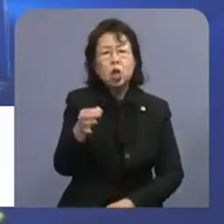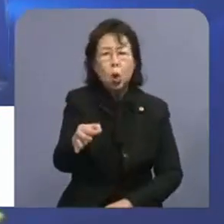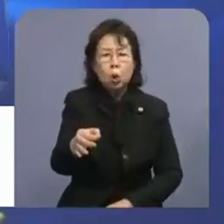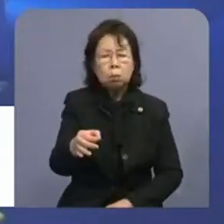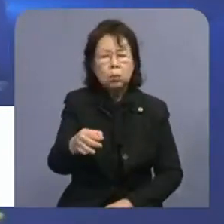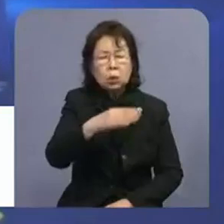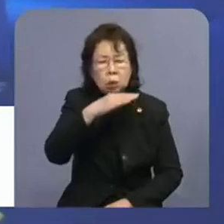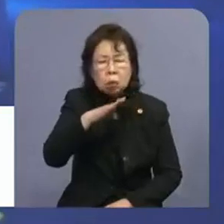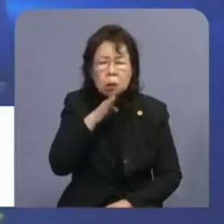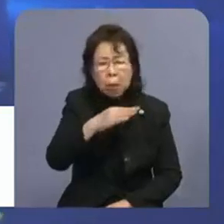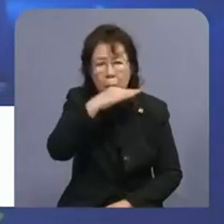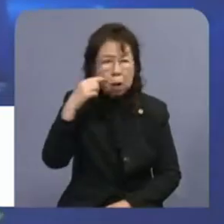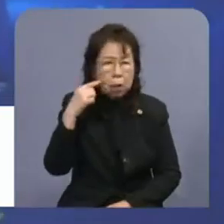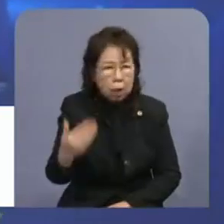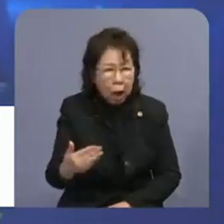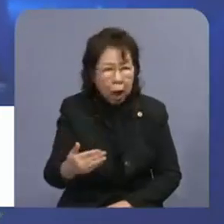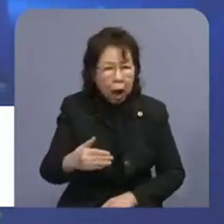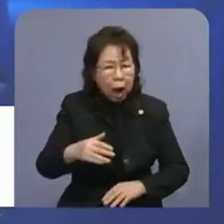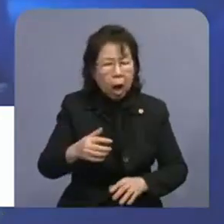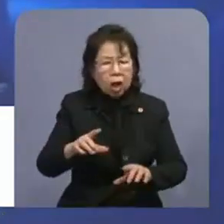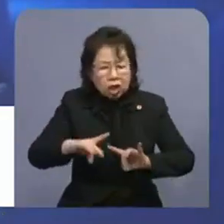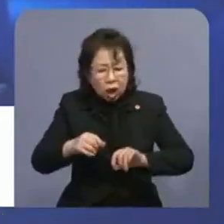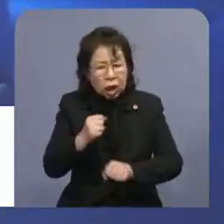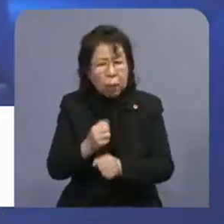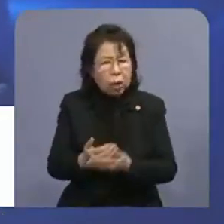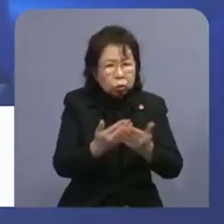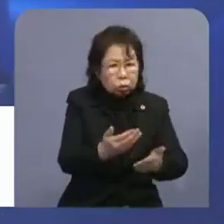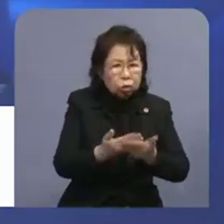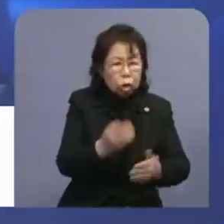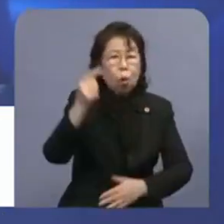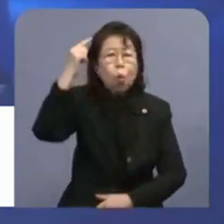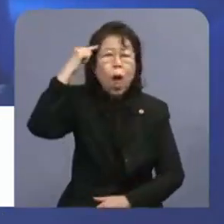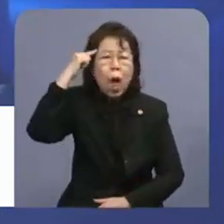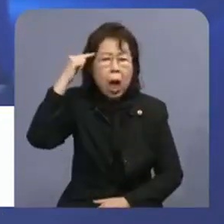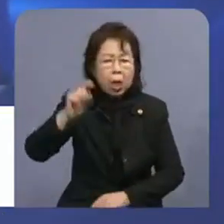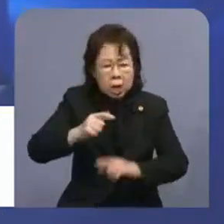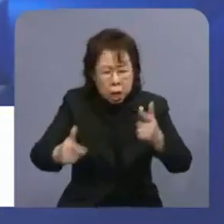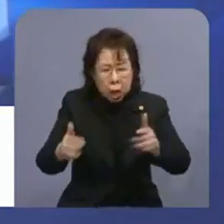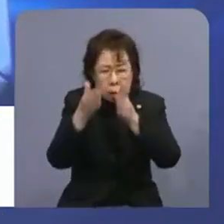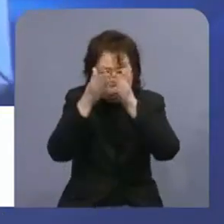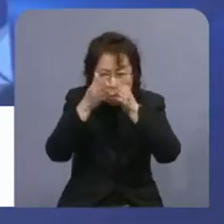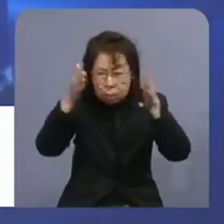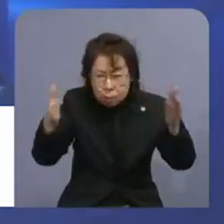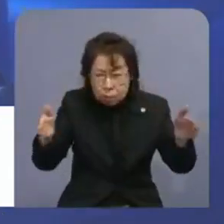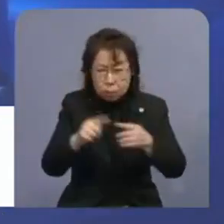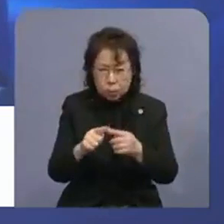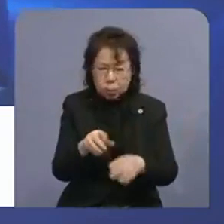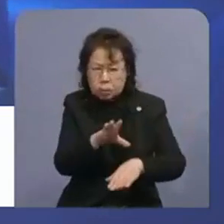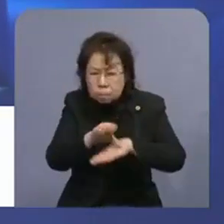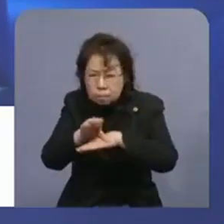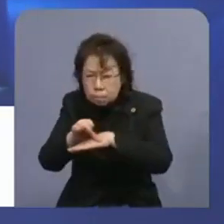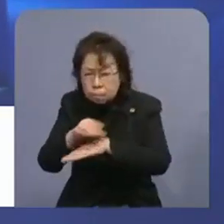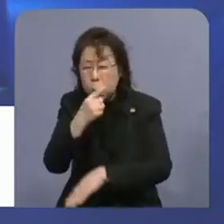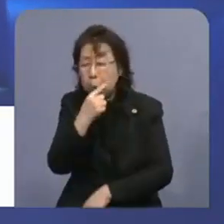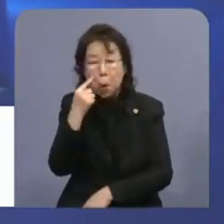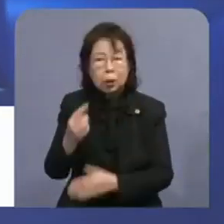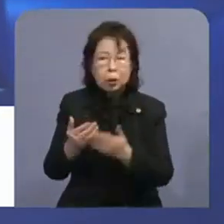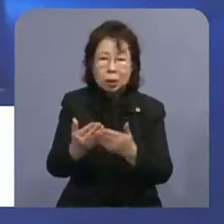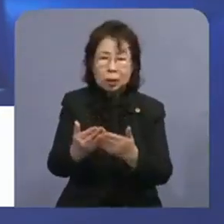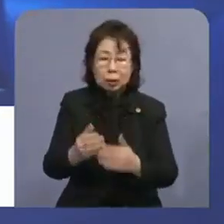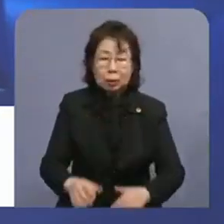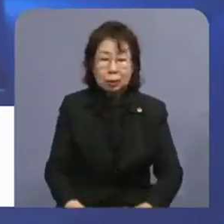전력 생산과 소비에 불균형 문제를 해소할 방안은 없는지 여러 방면에서 취재해 나흘에 걸쳐 연서 보도합니다